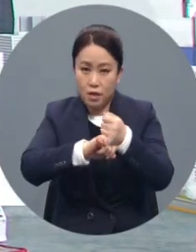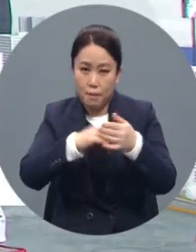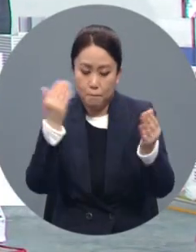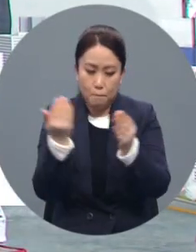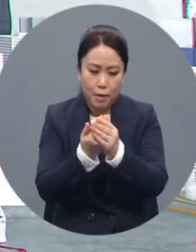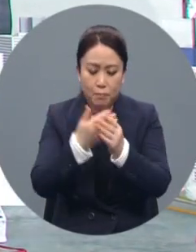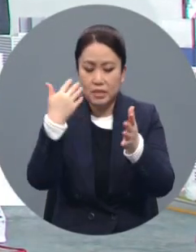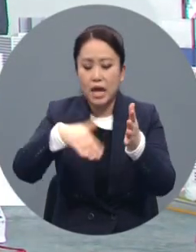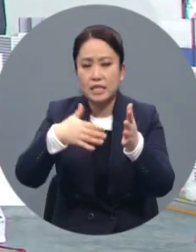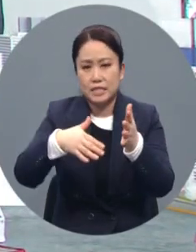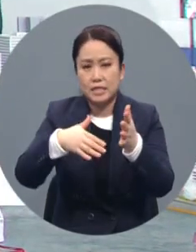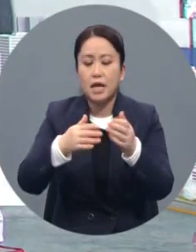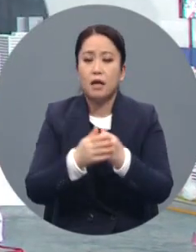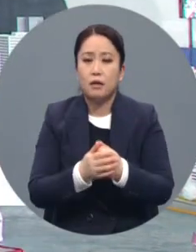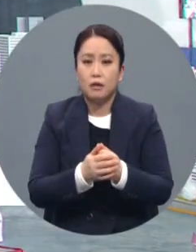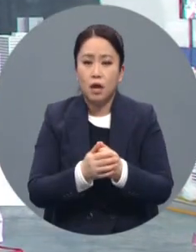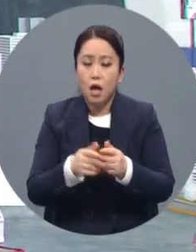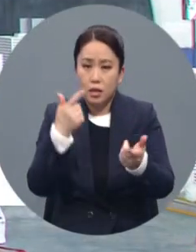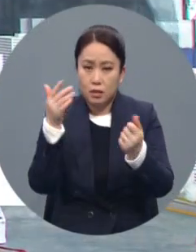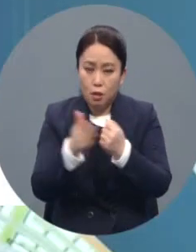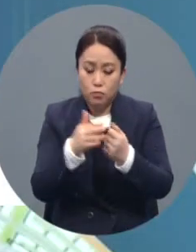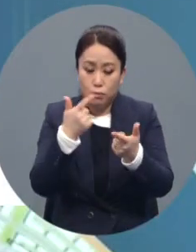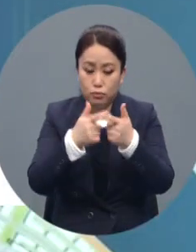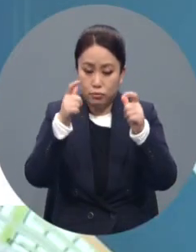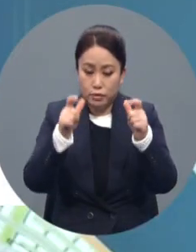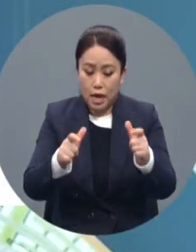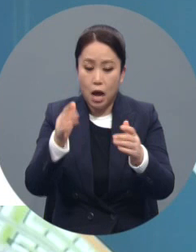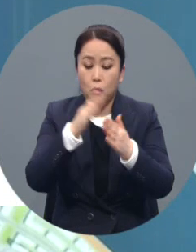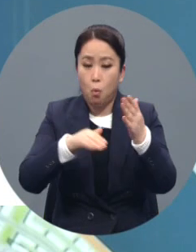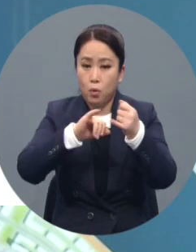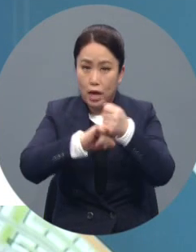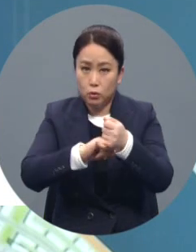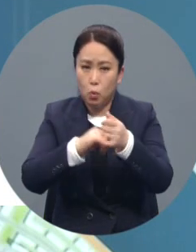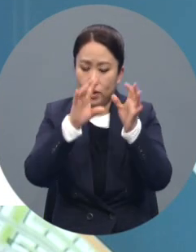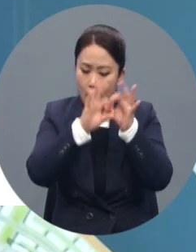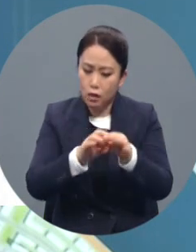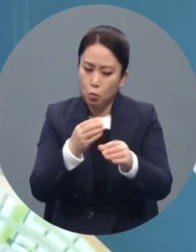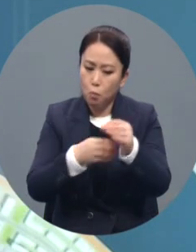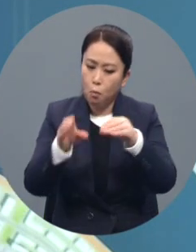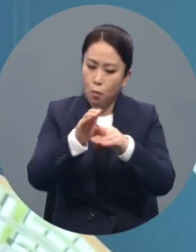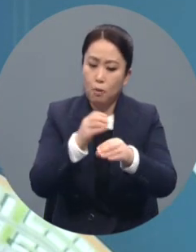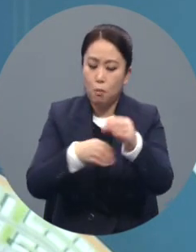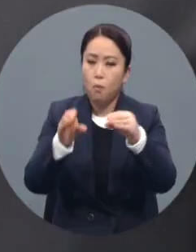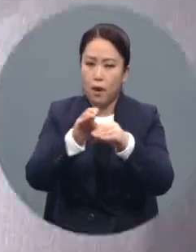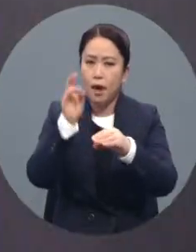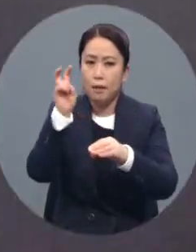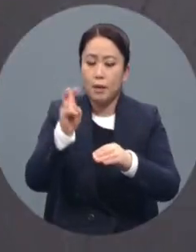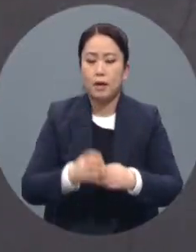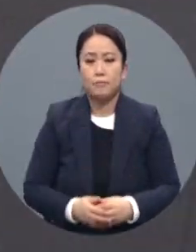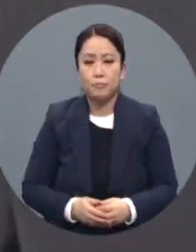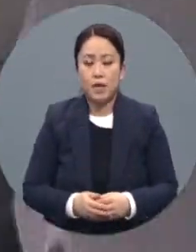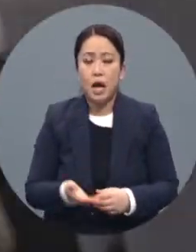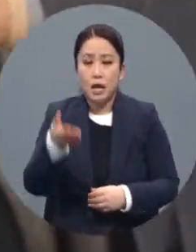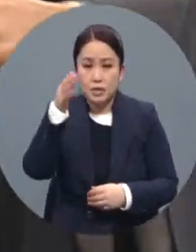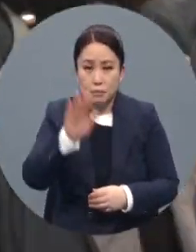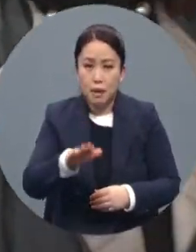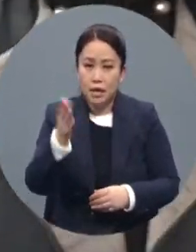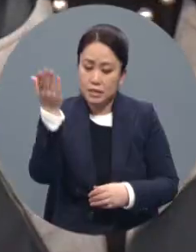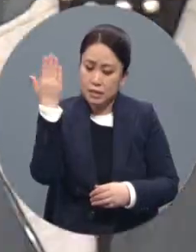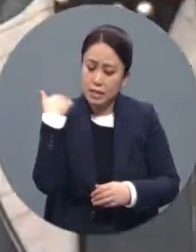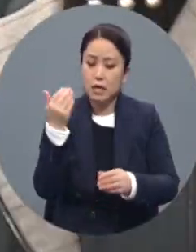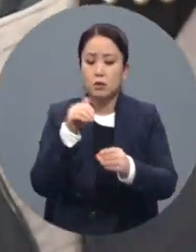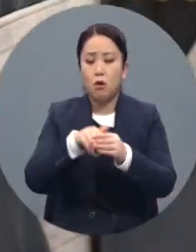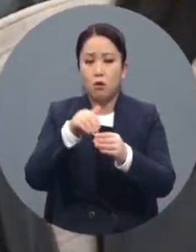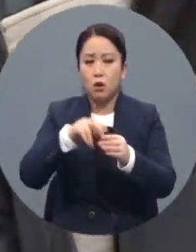완전히 다듬어지지 않은 만큼 부산 공약도 계속 보강될 것으로 예상됩니다. 하지만 지난 선거